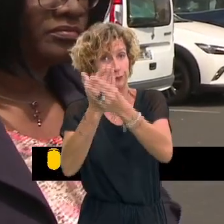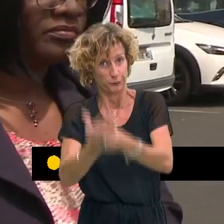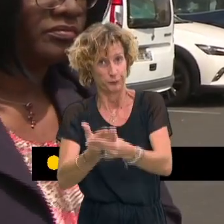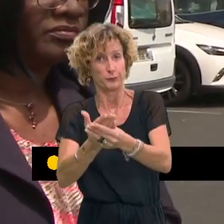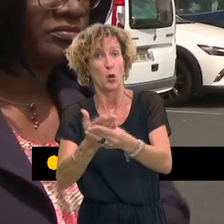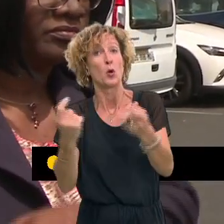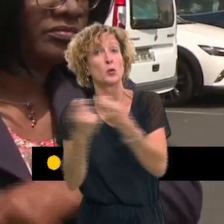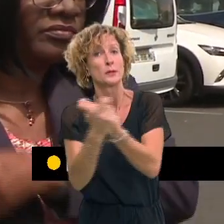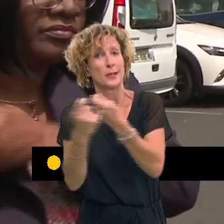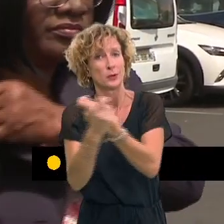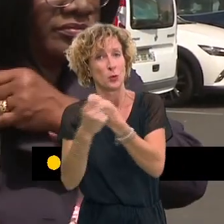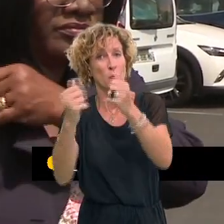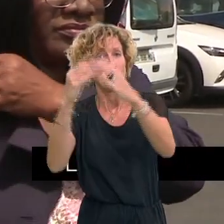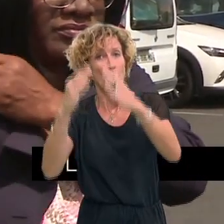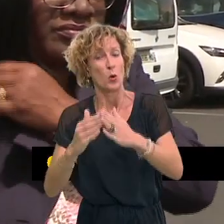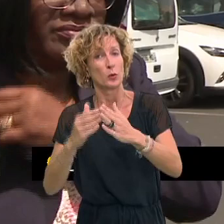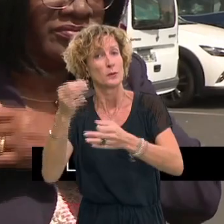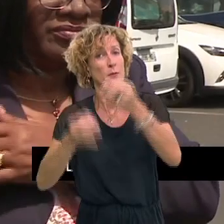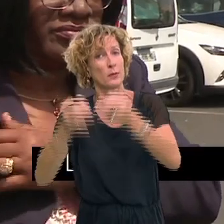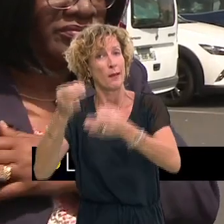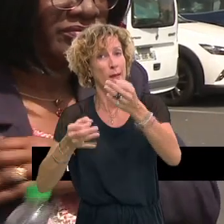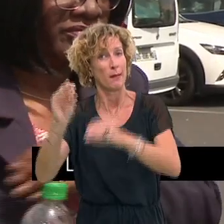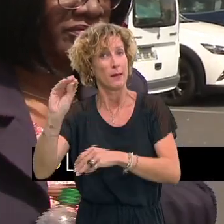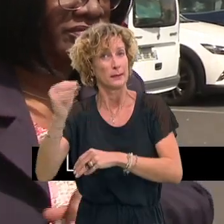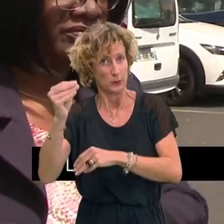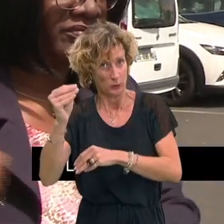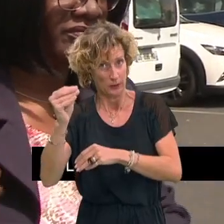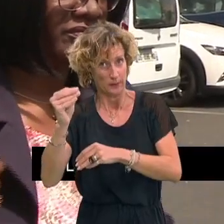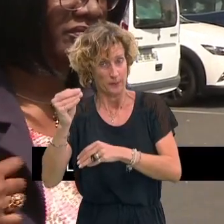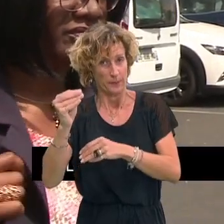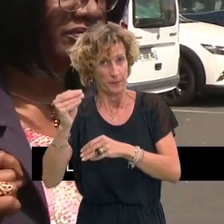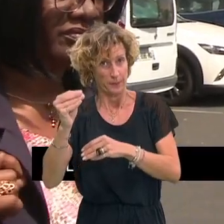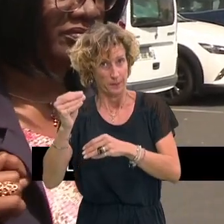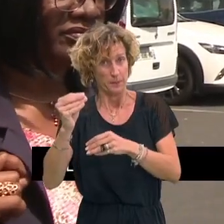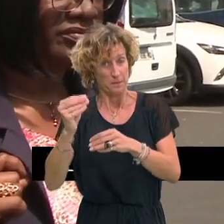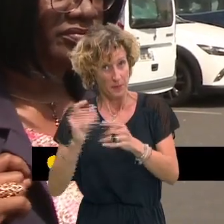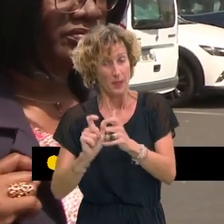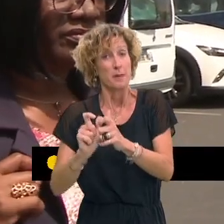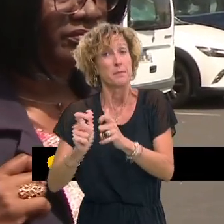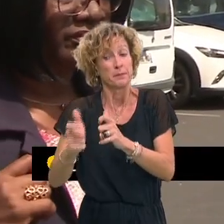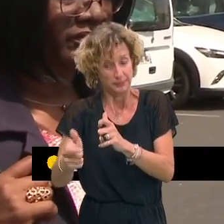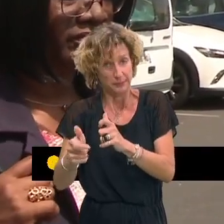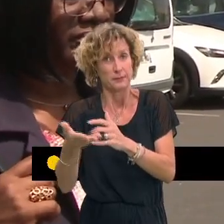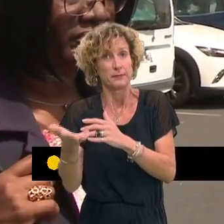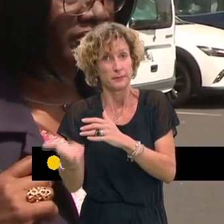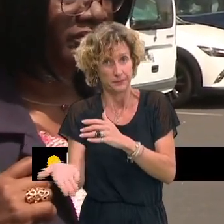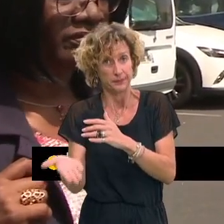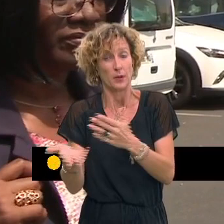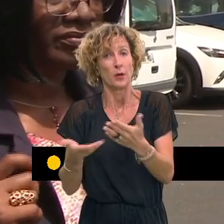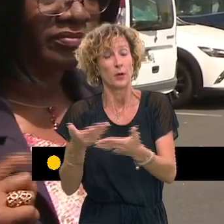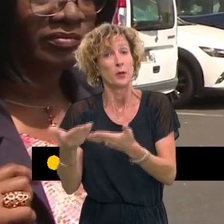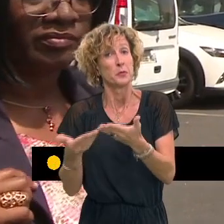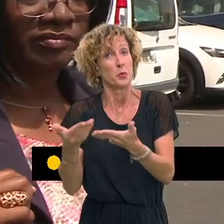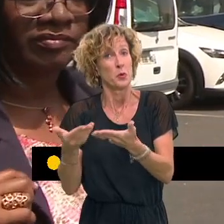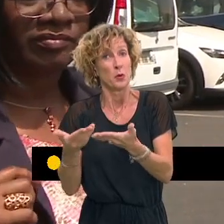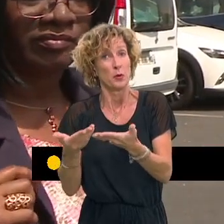au tribunal à Saint-Denis une conciliation qui va permettre justement de mettre tout